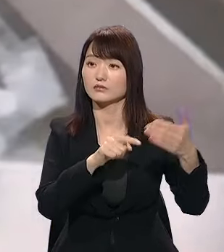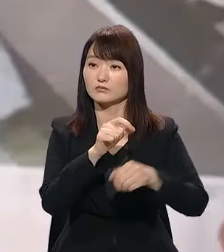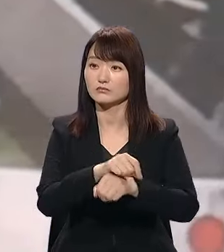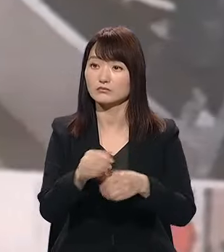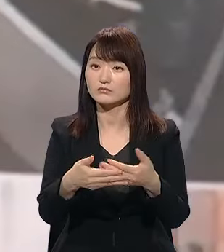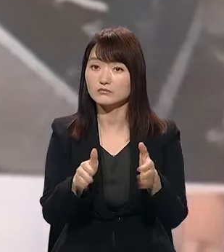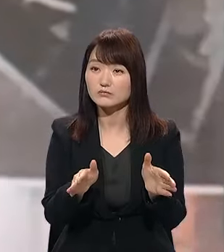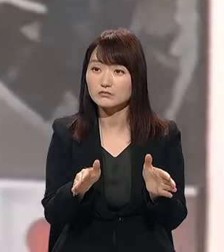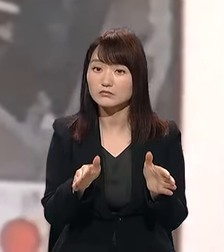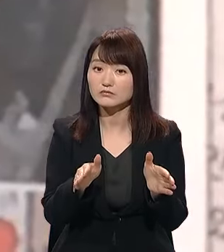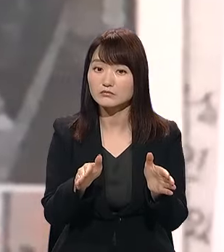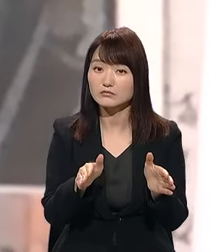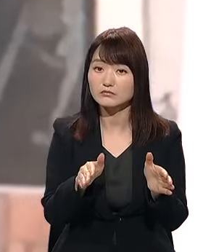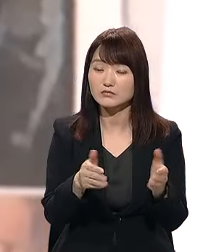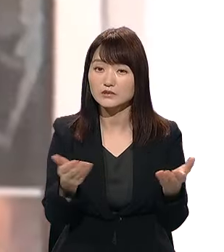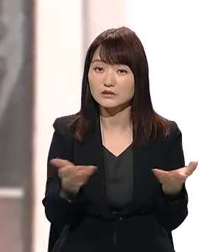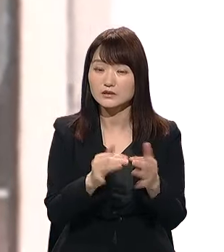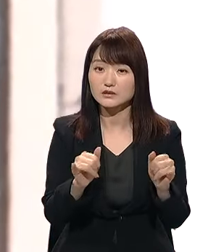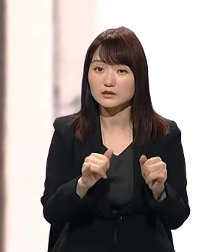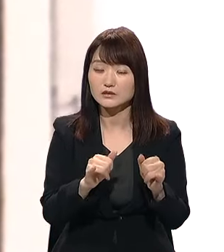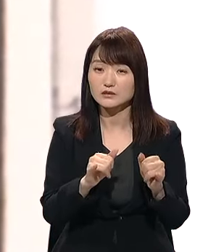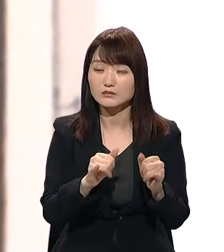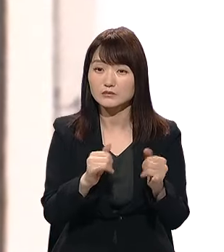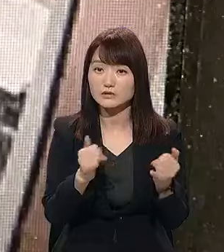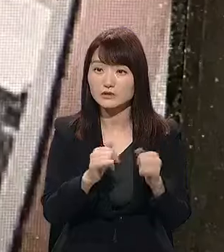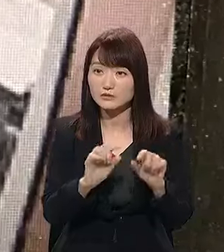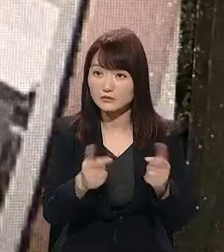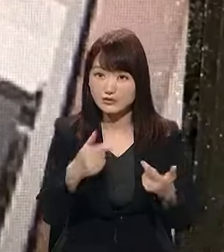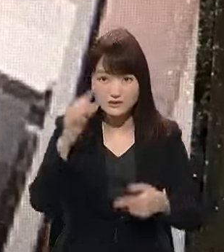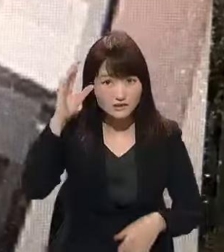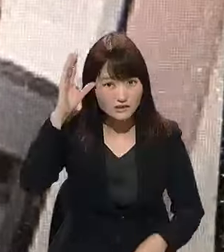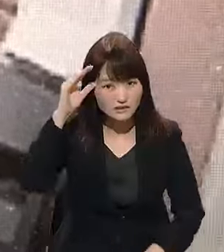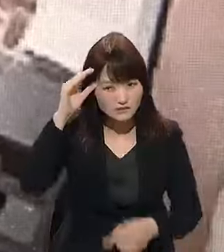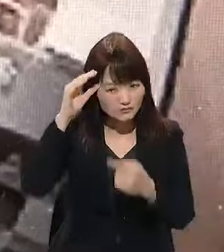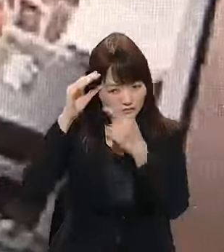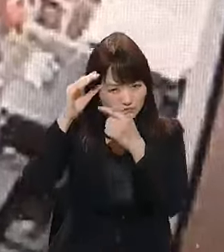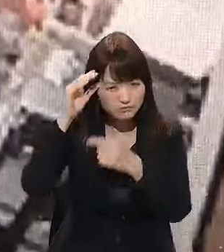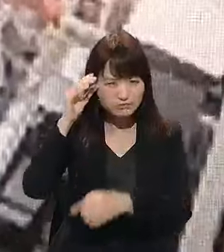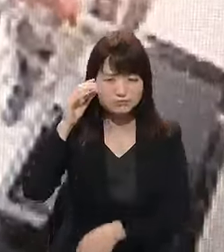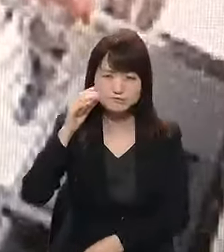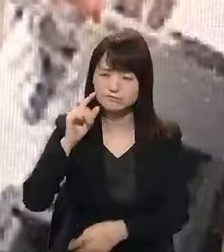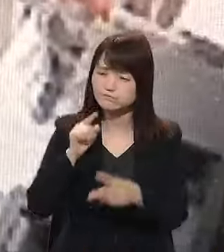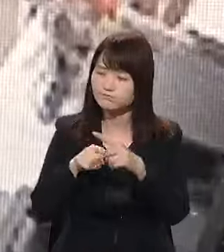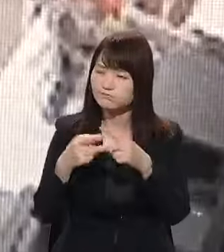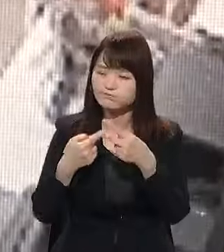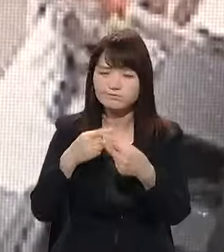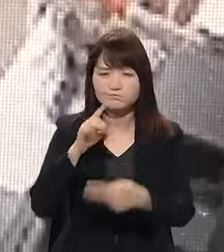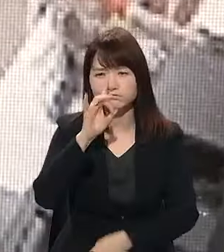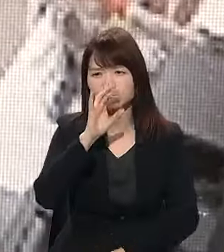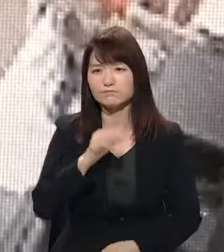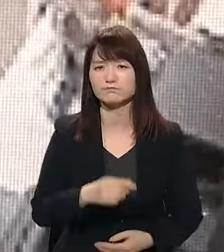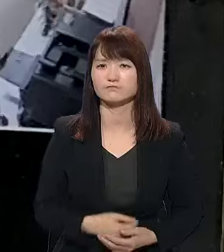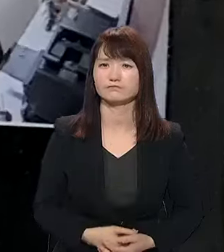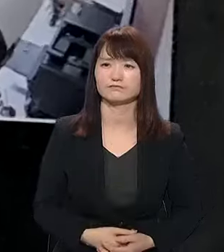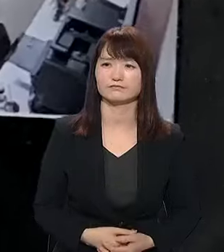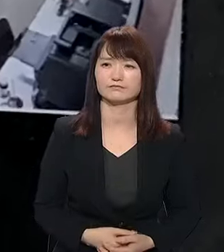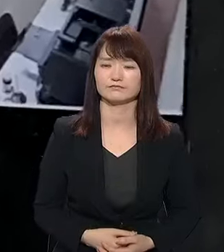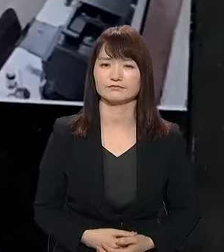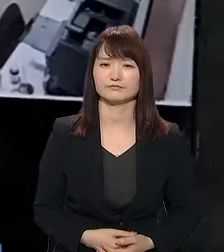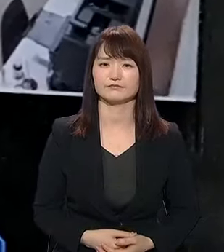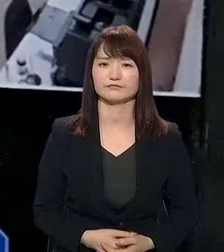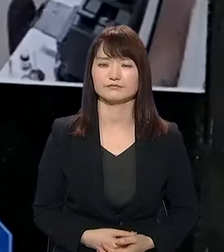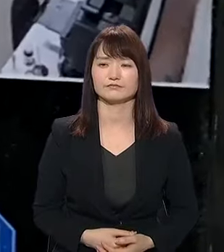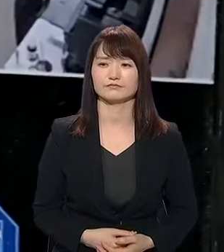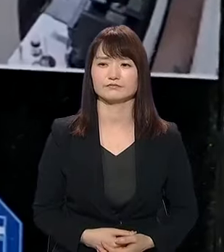사람들이 사람이 아니라 계란 말입니까 저는 그게 조금 이해가 잘 안 되던데요 뭐 어찌 어찌하든